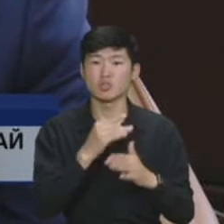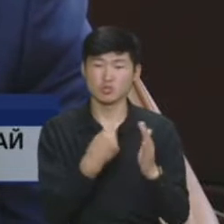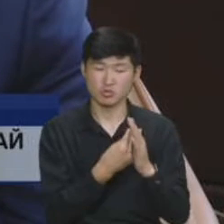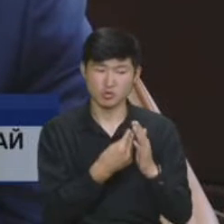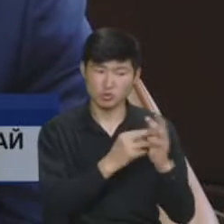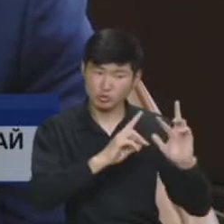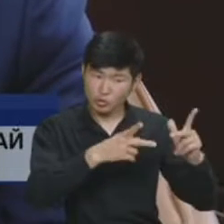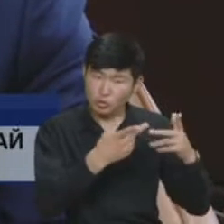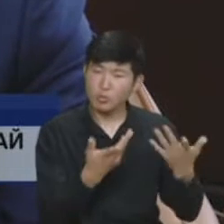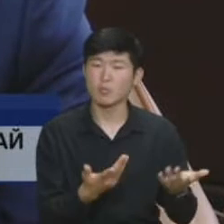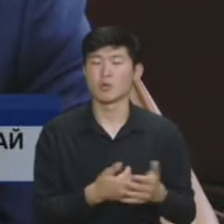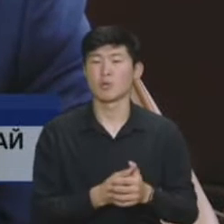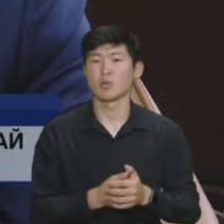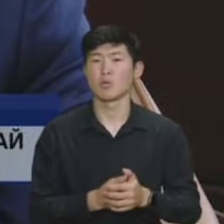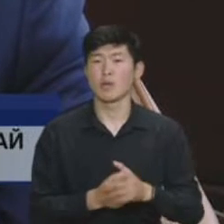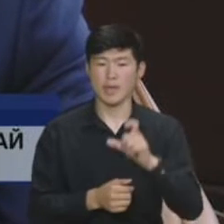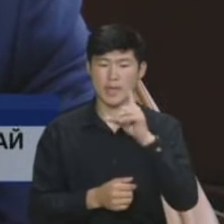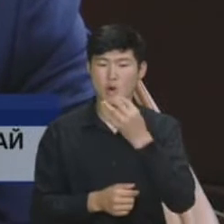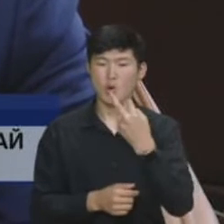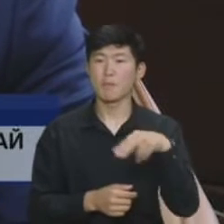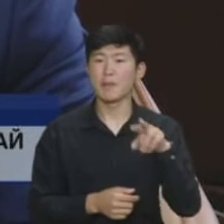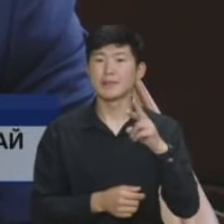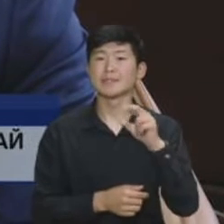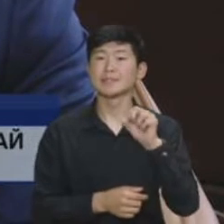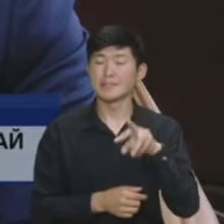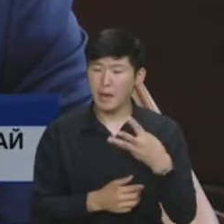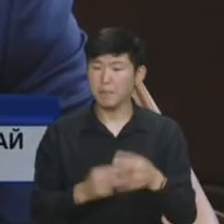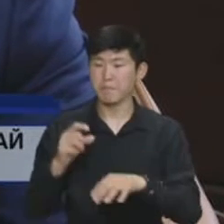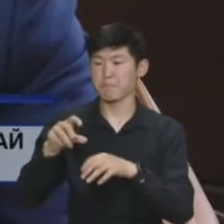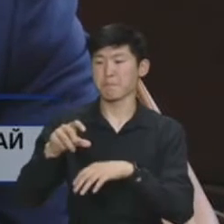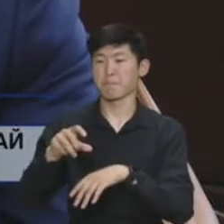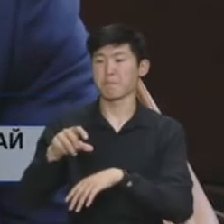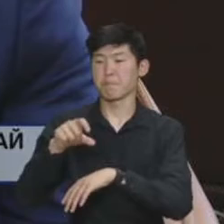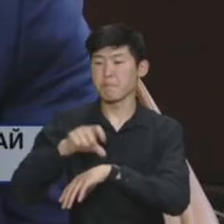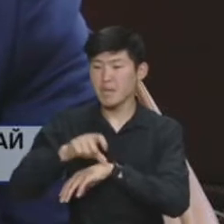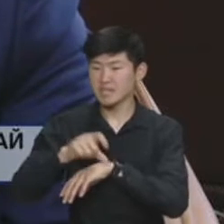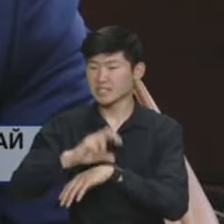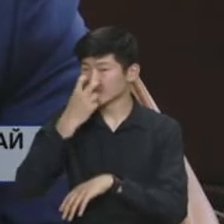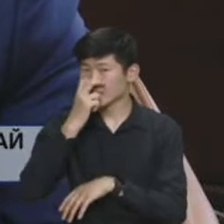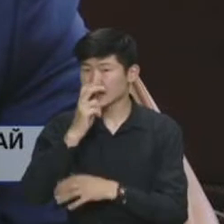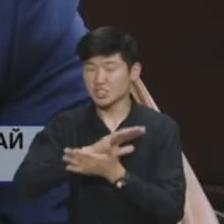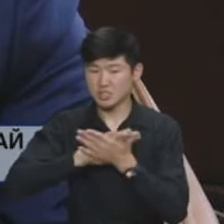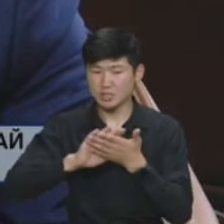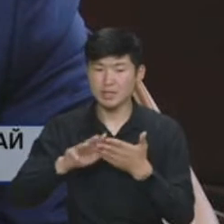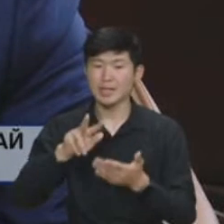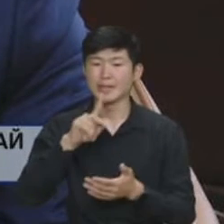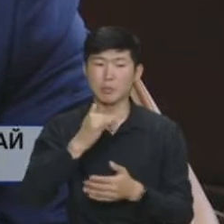аван жишээлбэл одоо юу гэдэг эрүүл мэндийн яамд муу мэрэгжлийн хяналт улсын төсөвт суулгах одоо шинэ